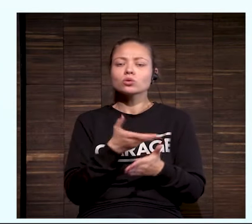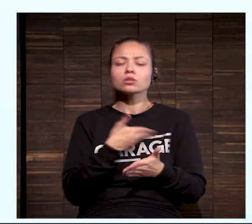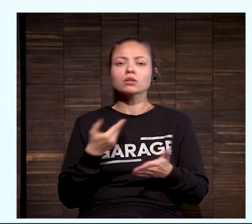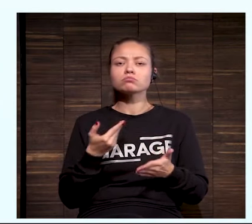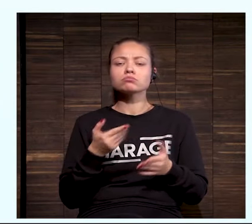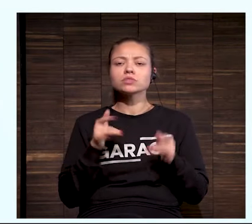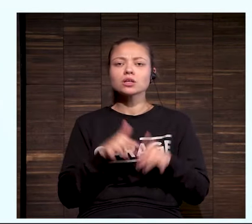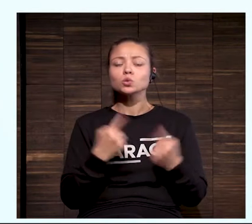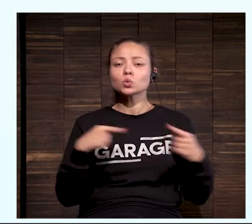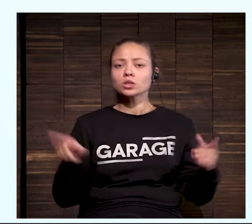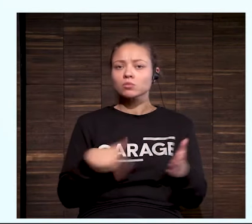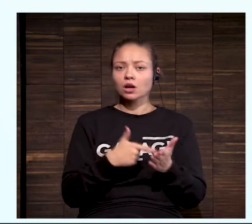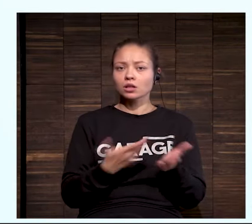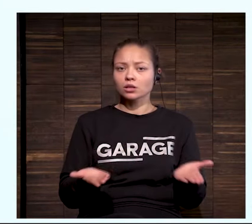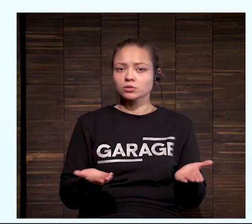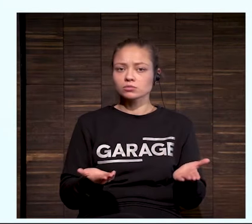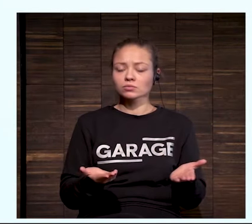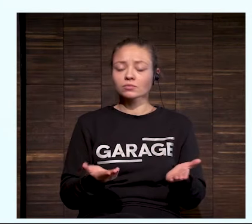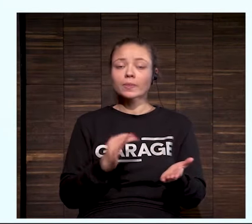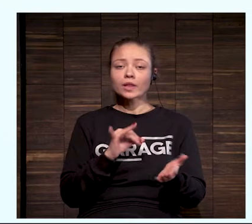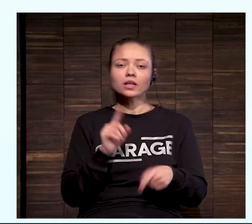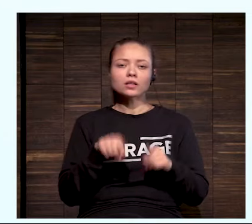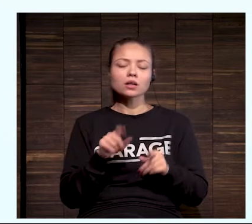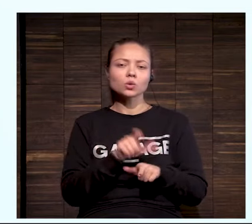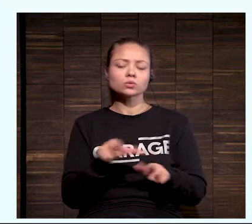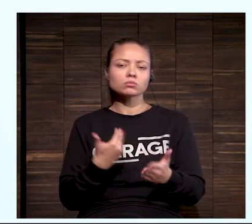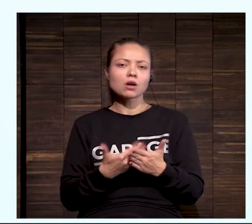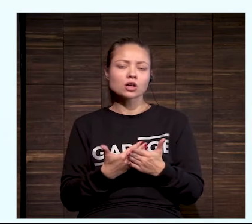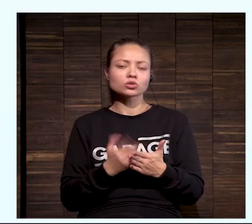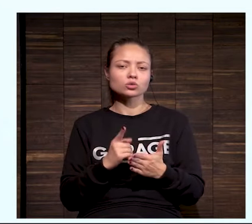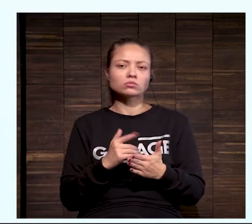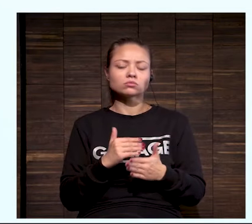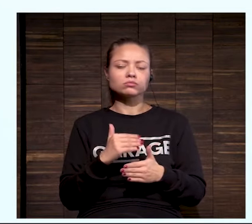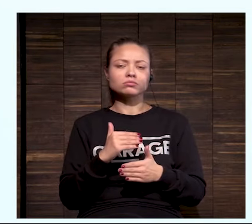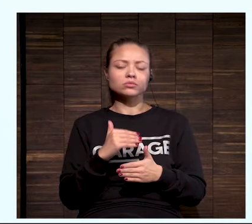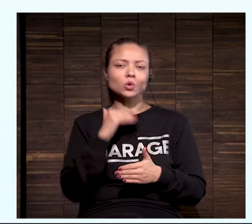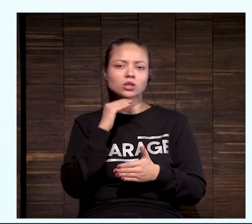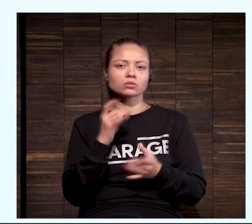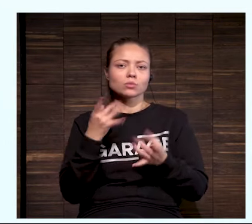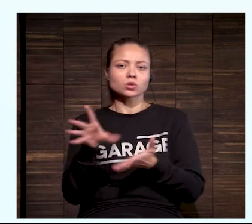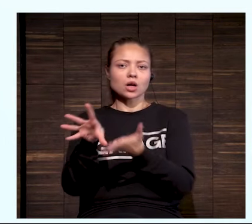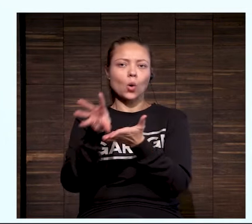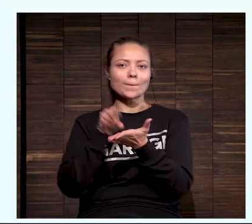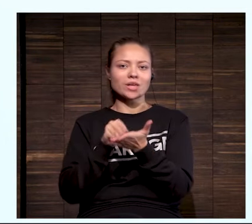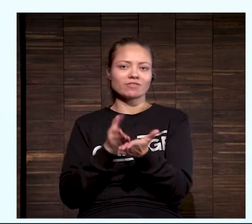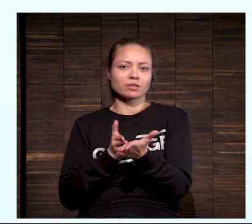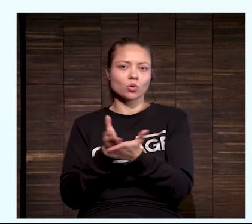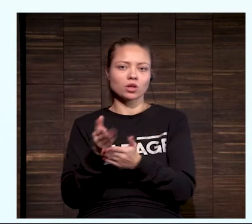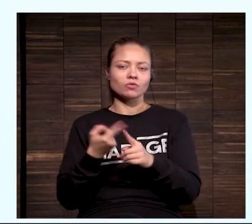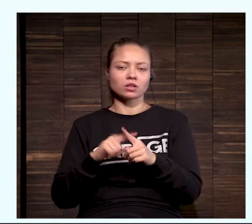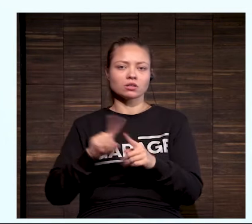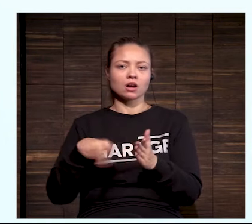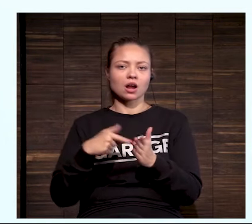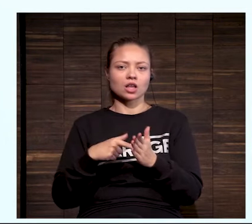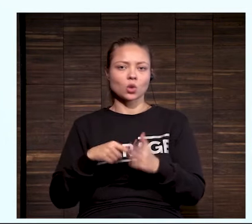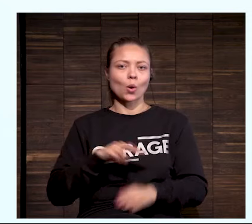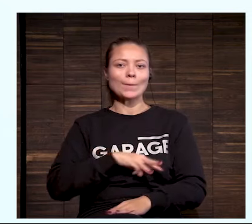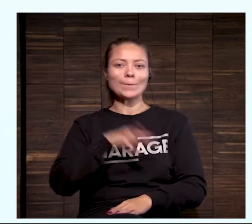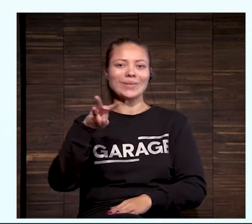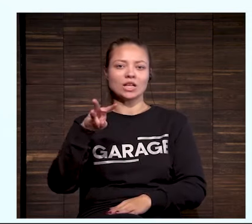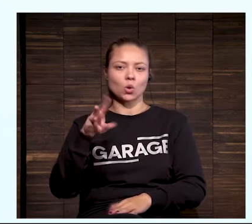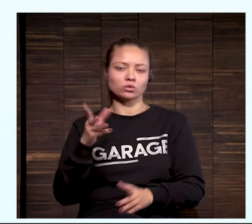и иногда людям кажется что достаточно копировать просто модели вот этих городов миллионников больших